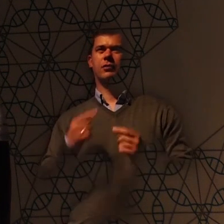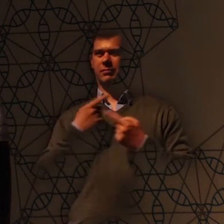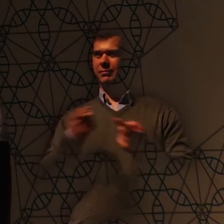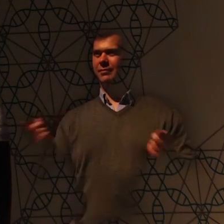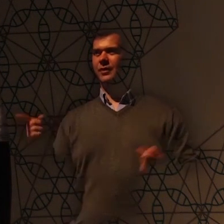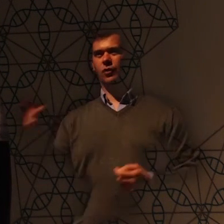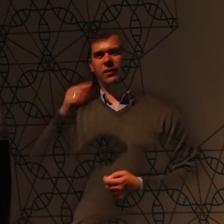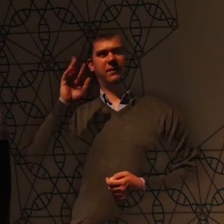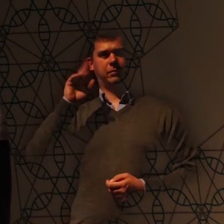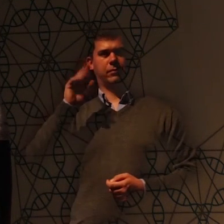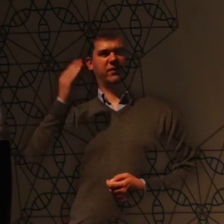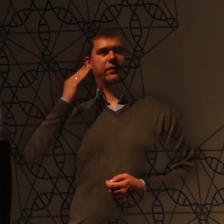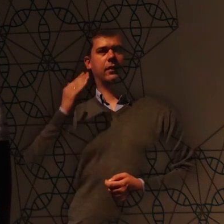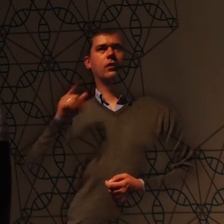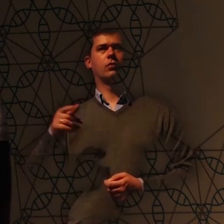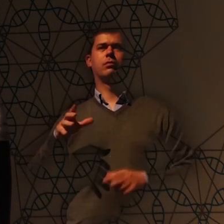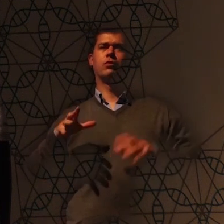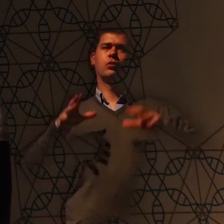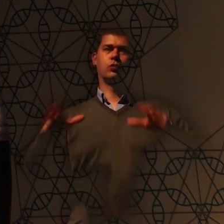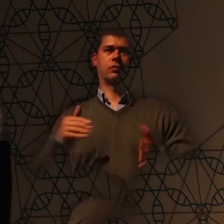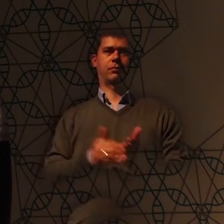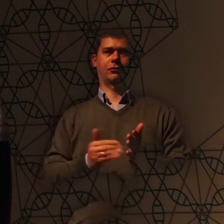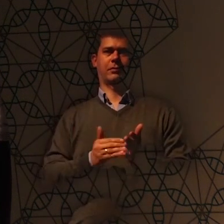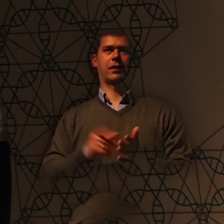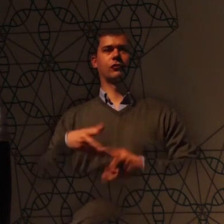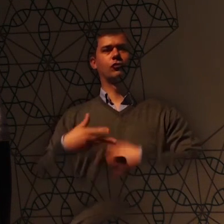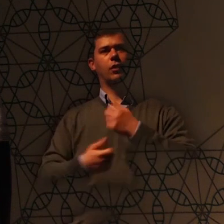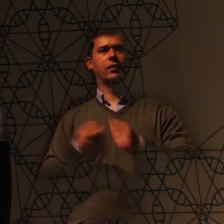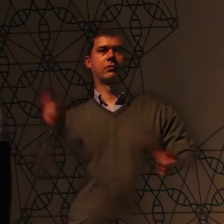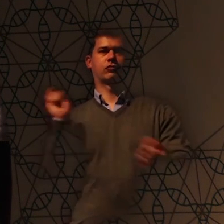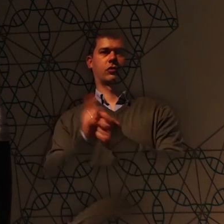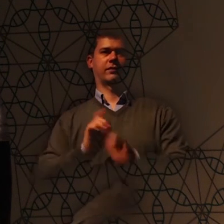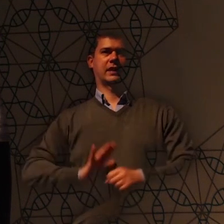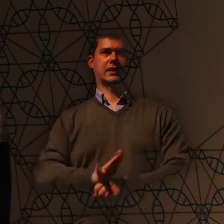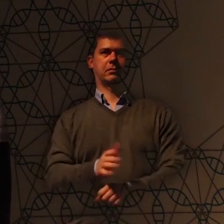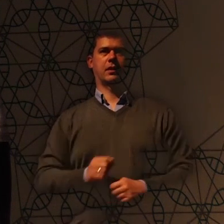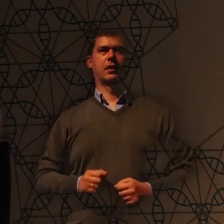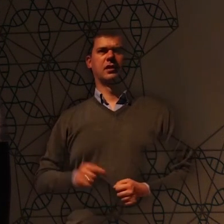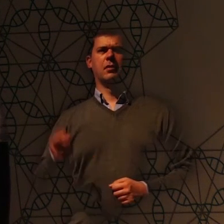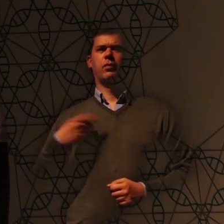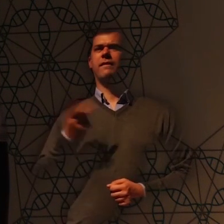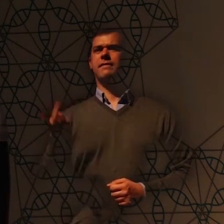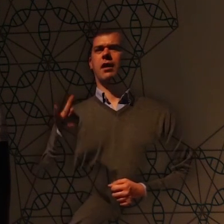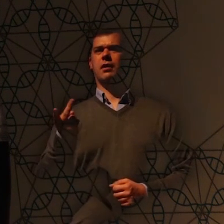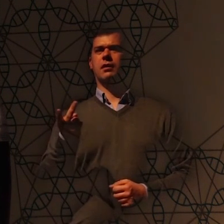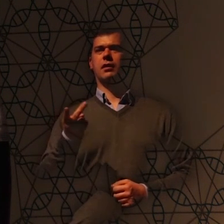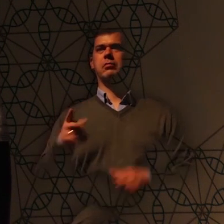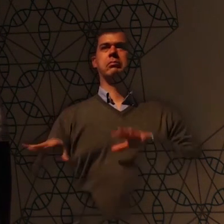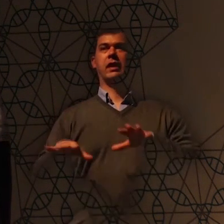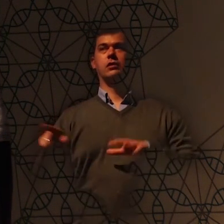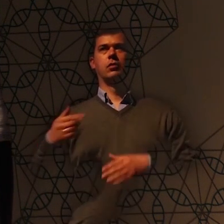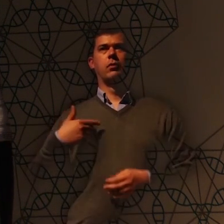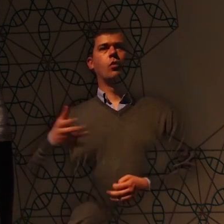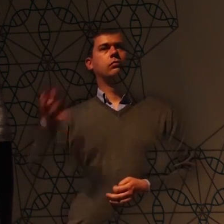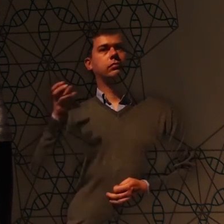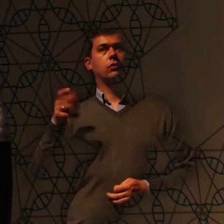pełnomocniczka jest ogromne zapotrzebowanie na takie działania ja miałam w dwóch miejscach słuchacze to byli